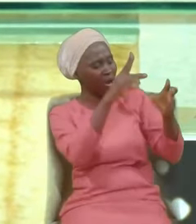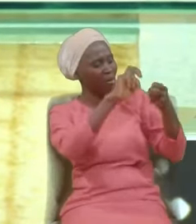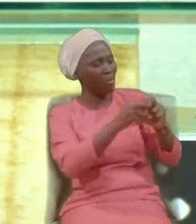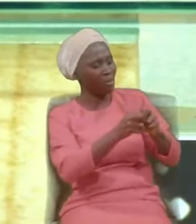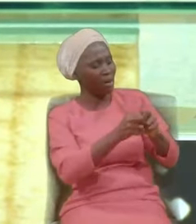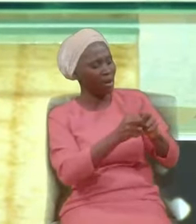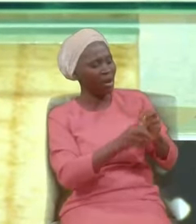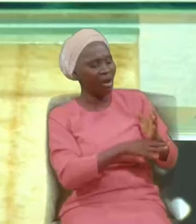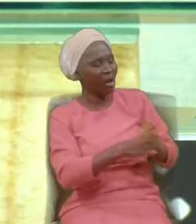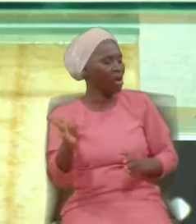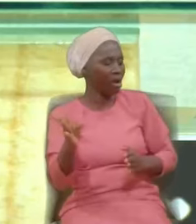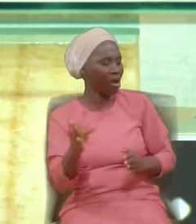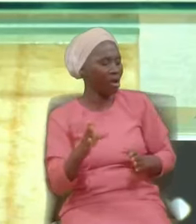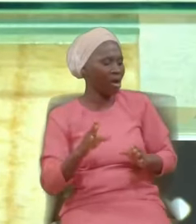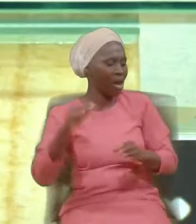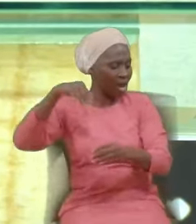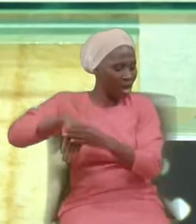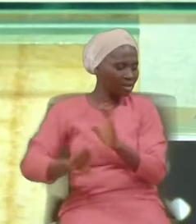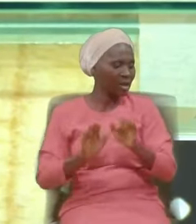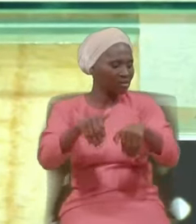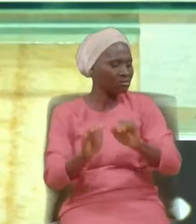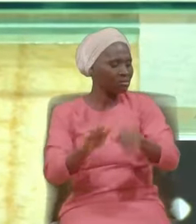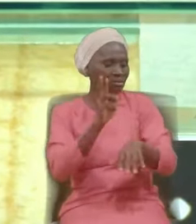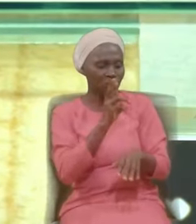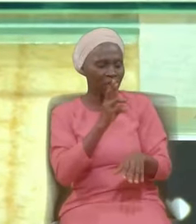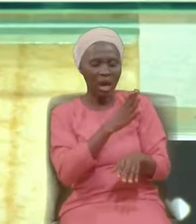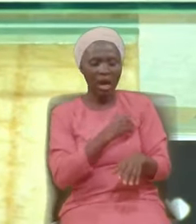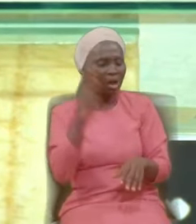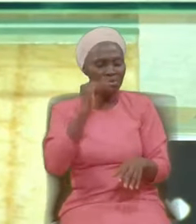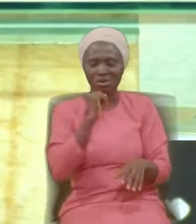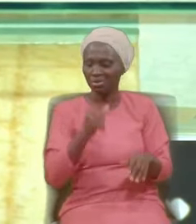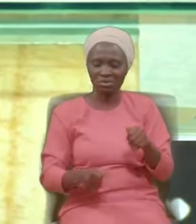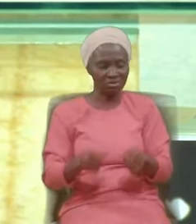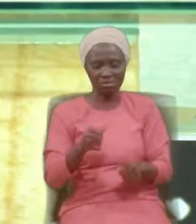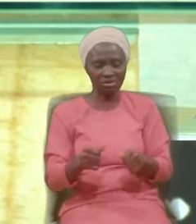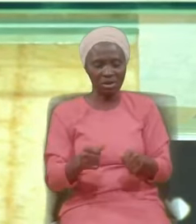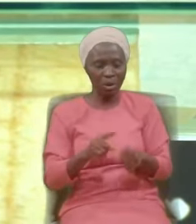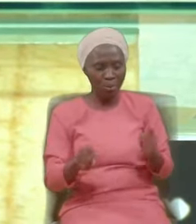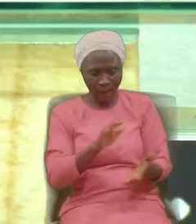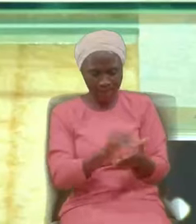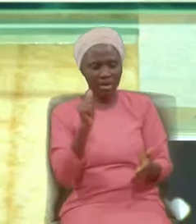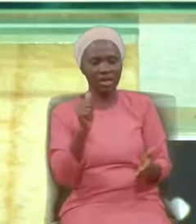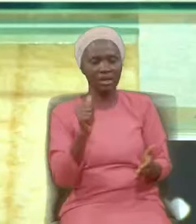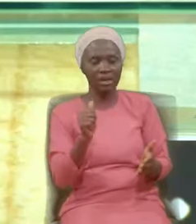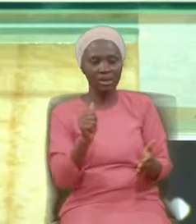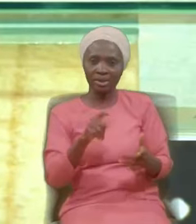Et s'il ne doute point en son cœur, mais croit que ce qu'il